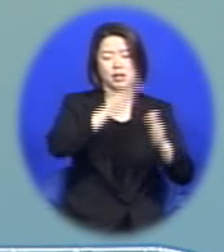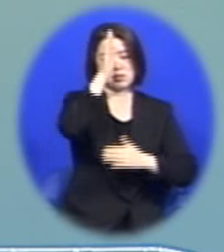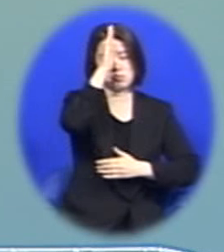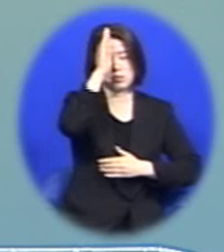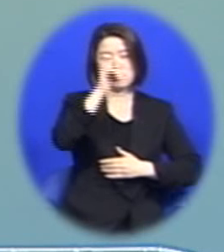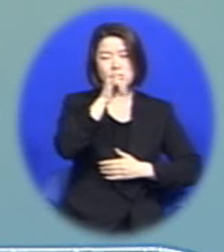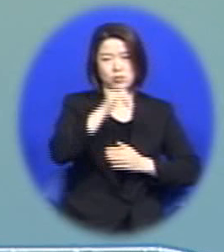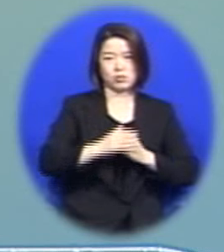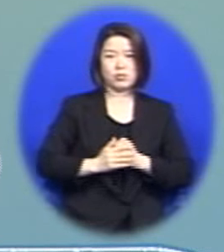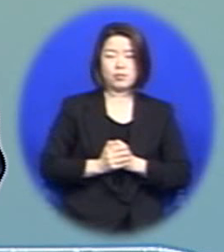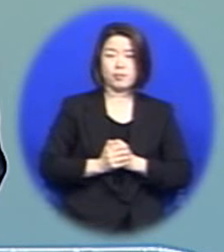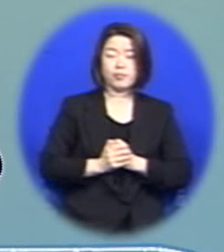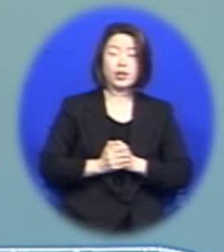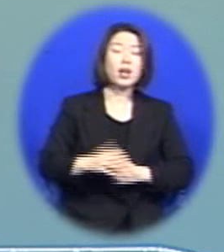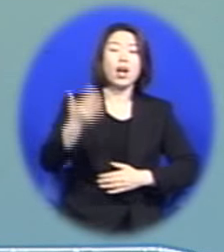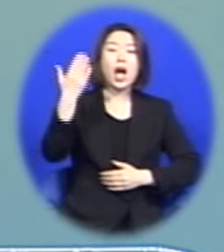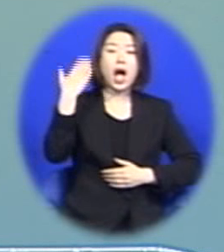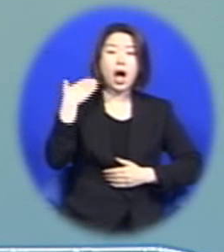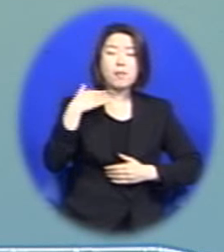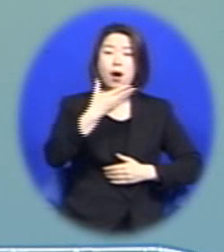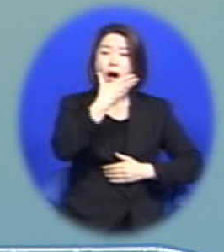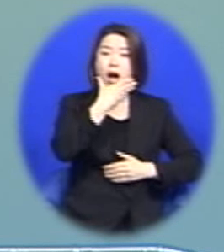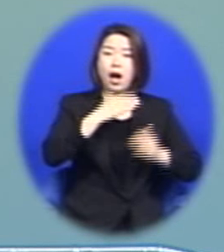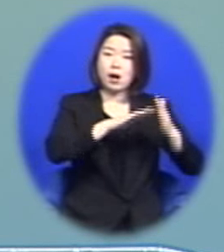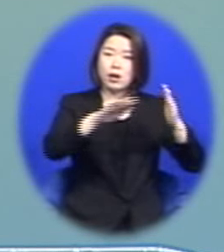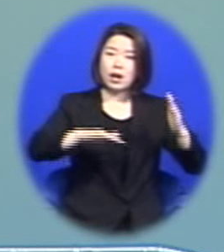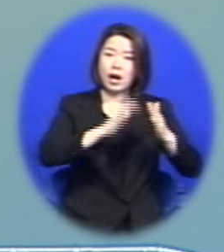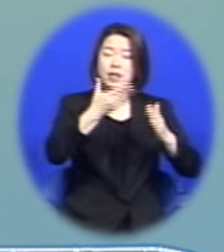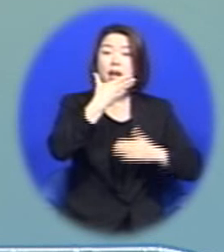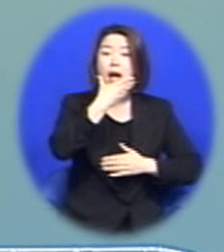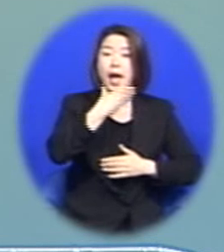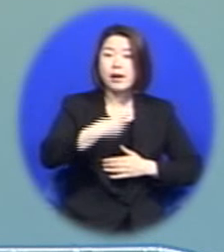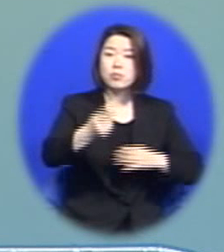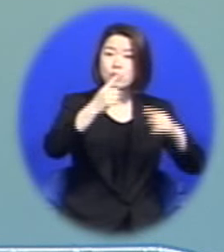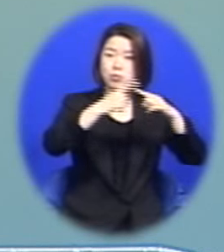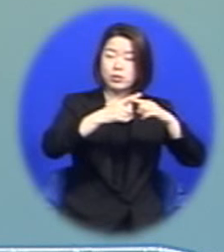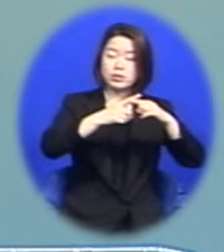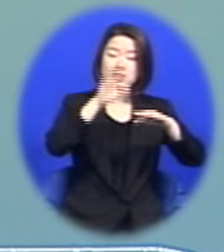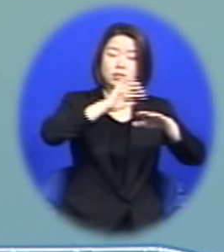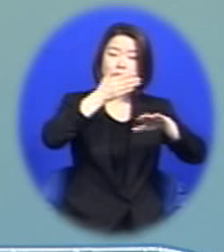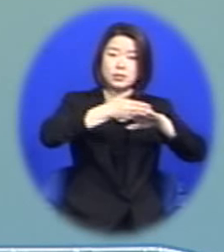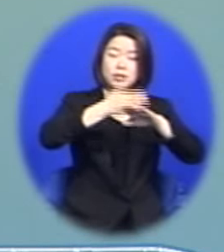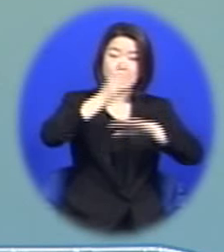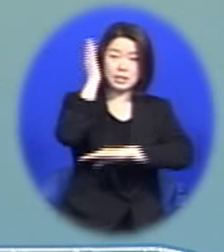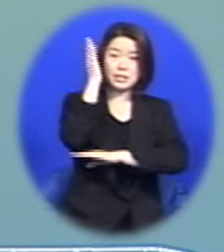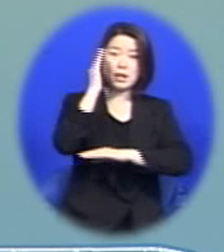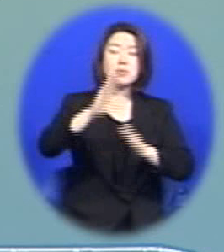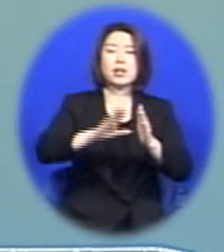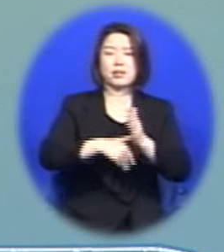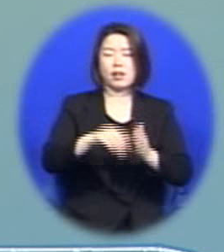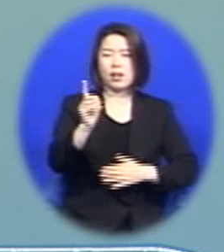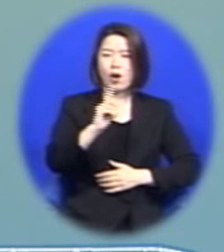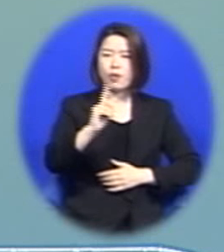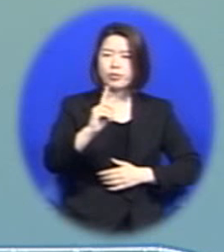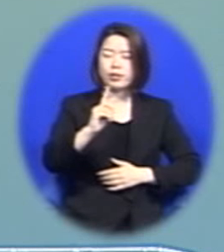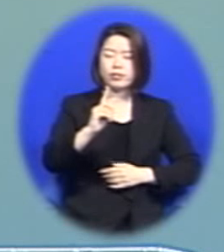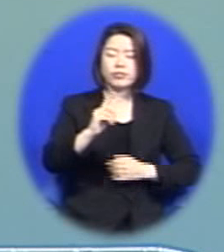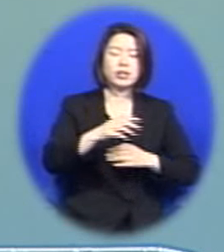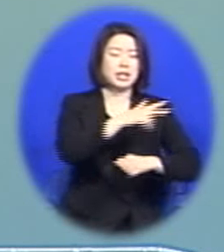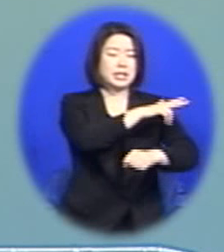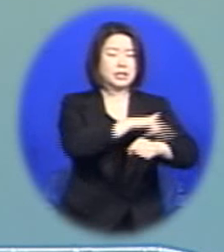지난 행복 플러스 세미나 때 어느 집사님 에 그 어려운 가정